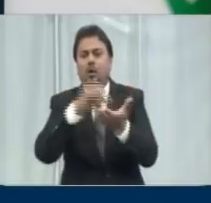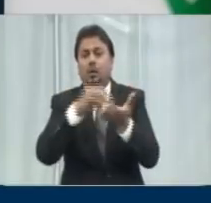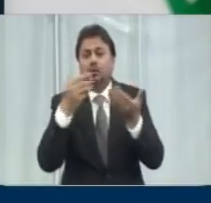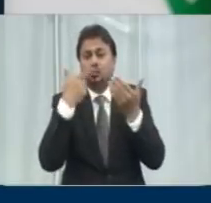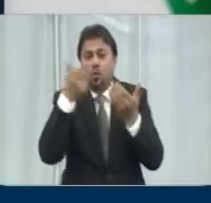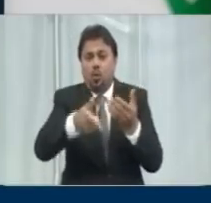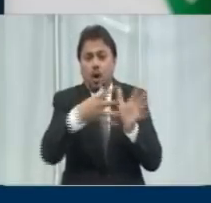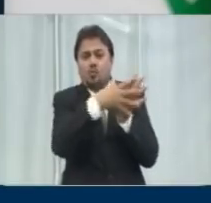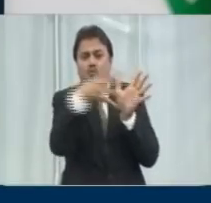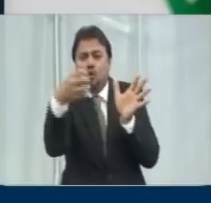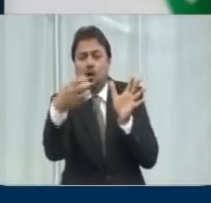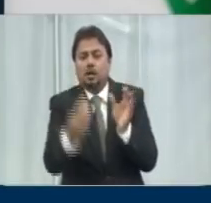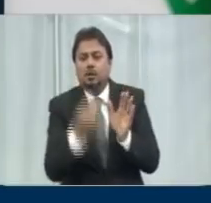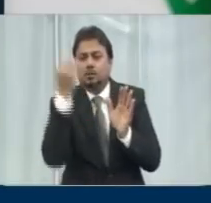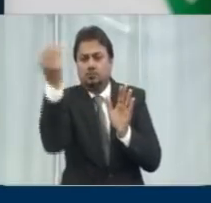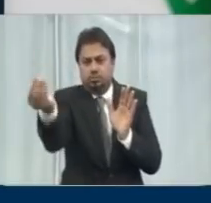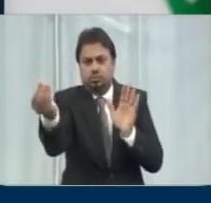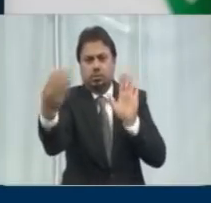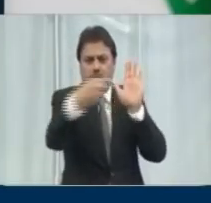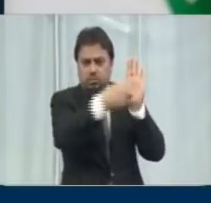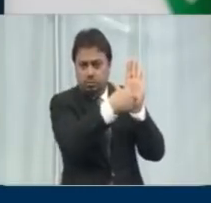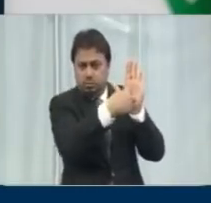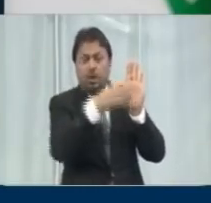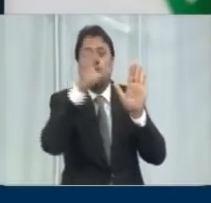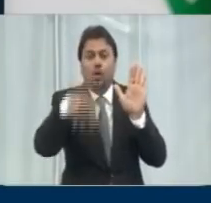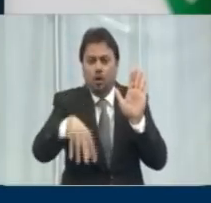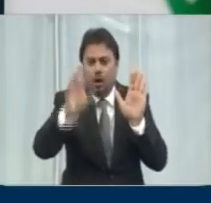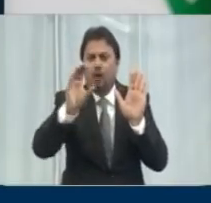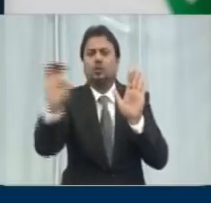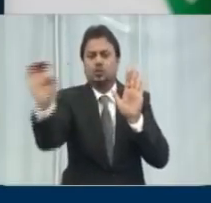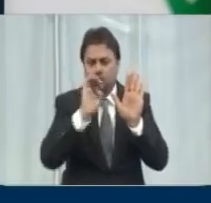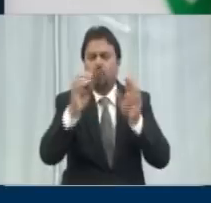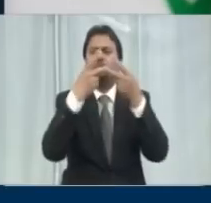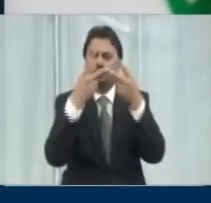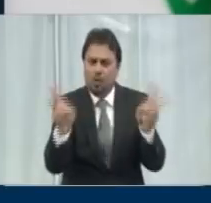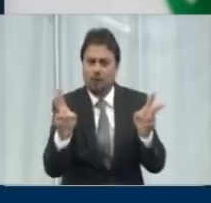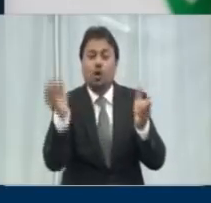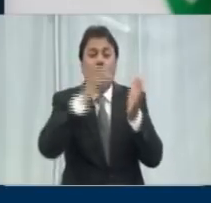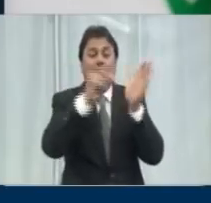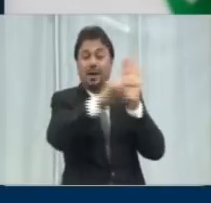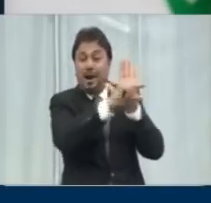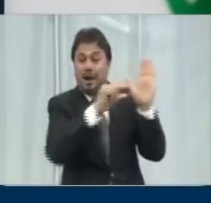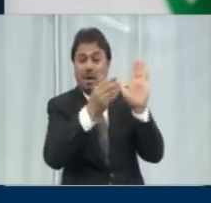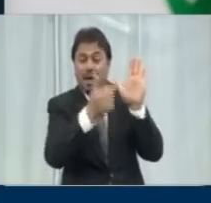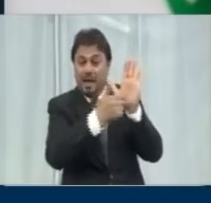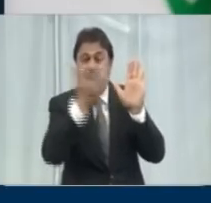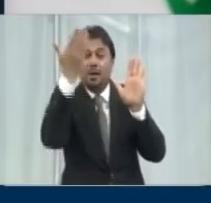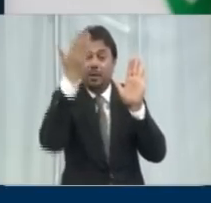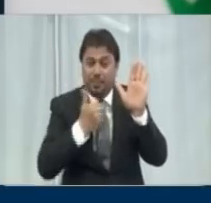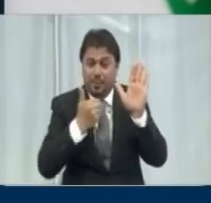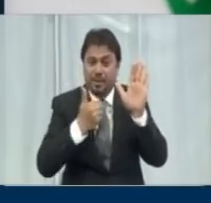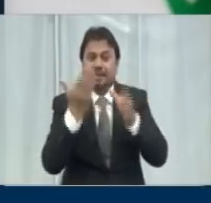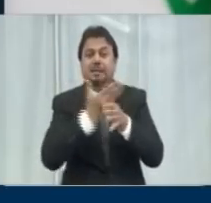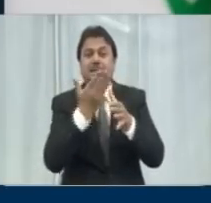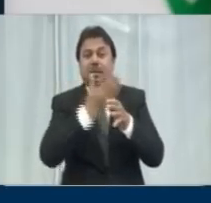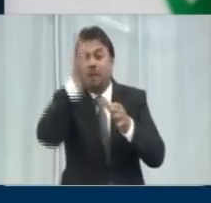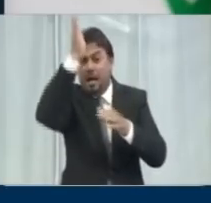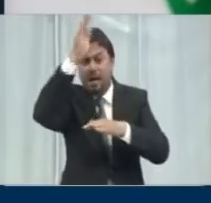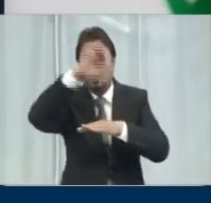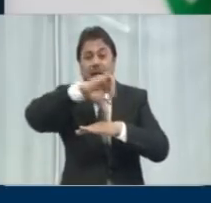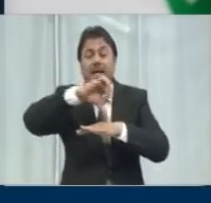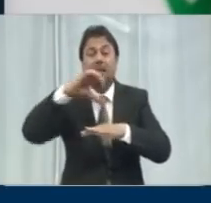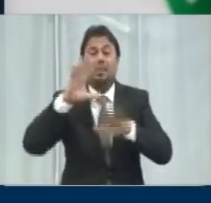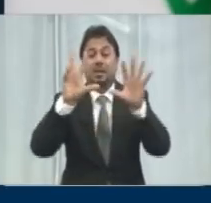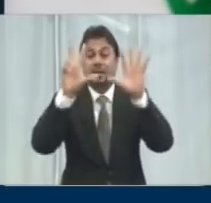قدمت نموذجا من الرمز، وتم التأكيد على أن أي منتج لا يحمل الملصقة يمنع إدخاله إلى